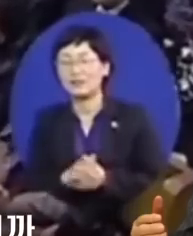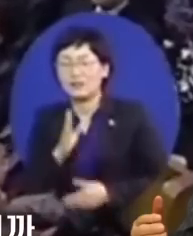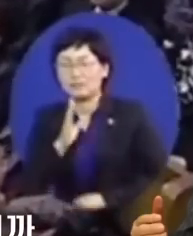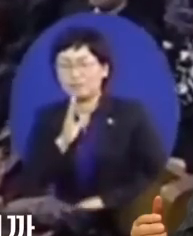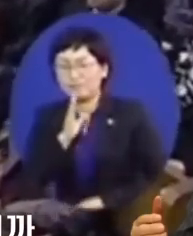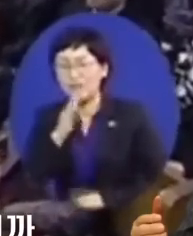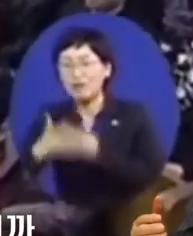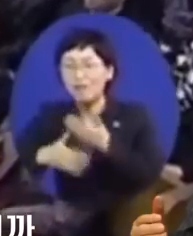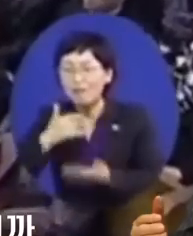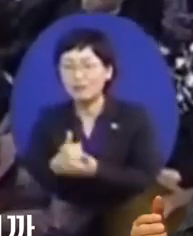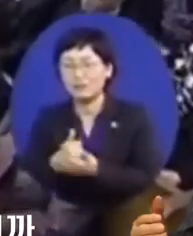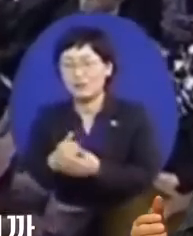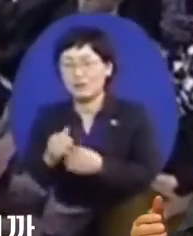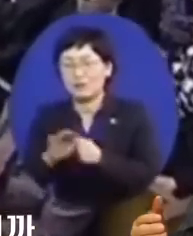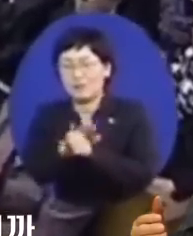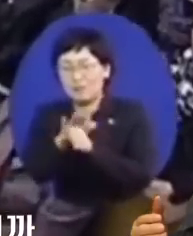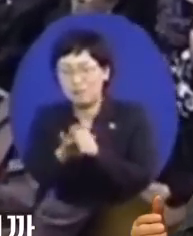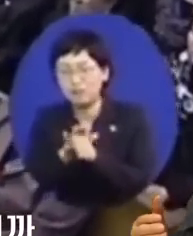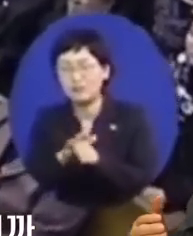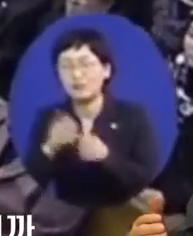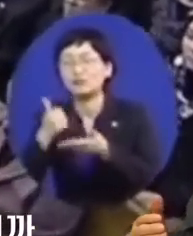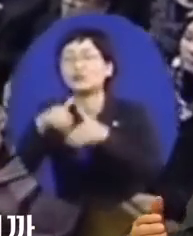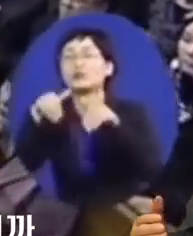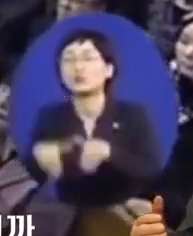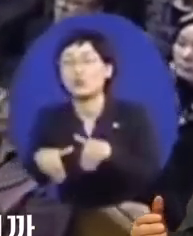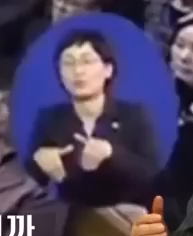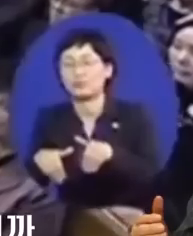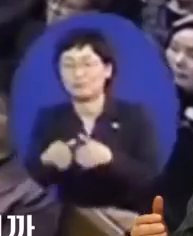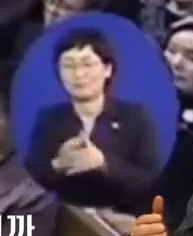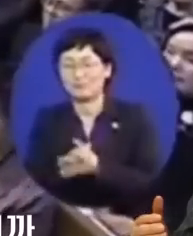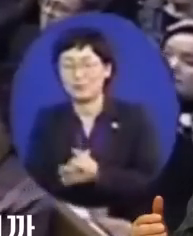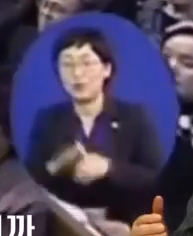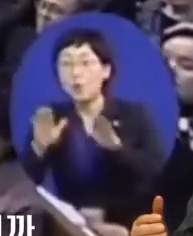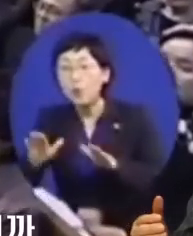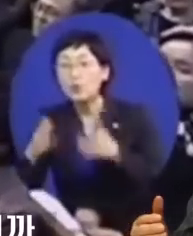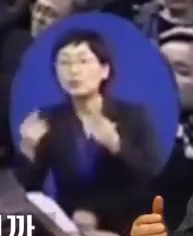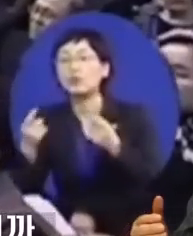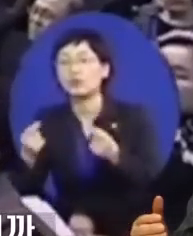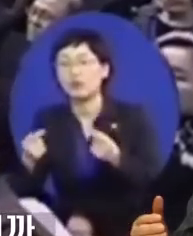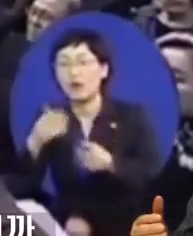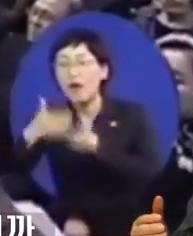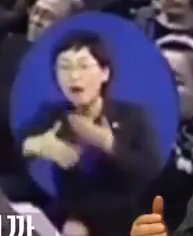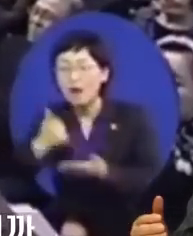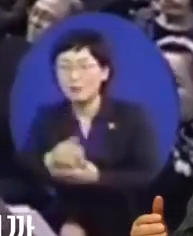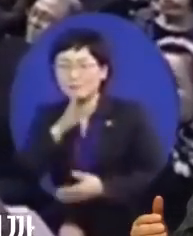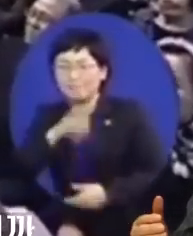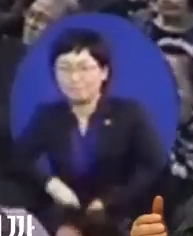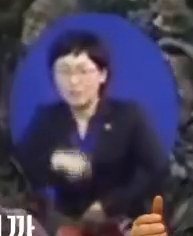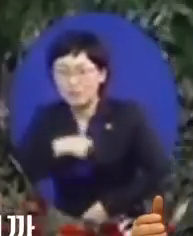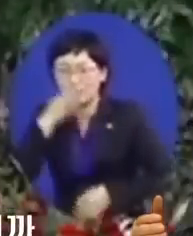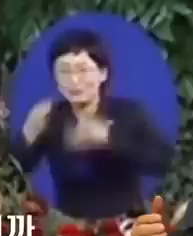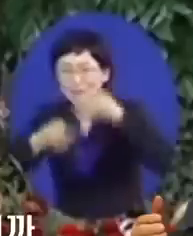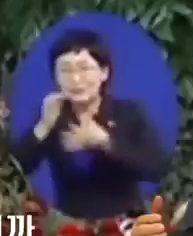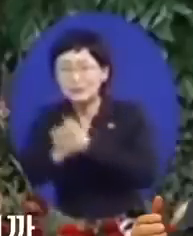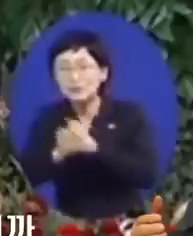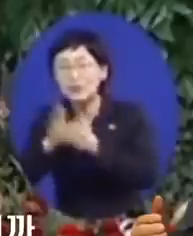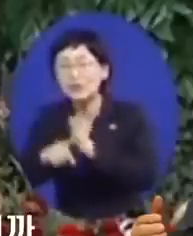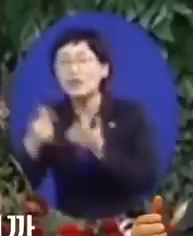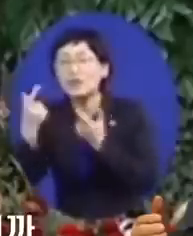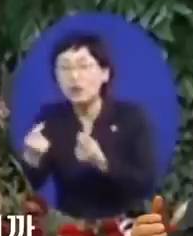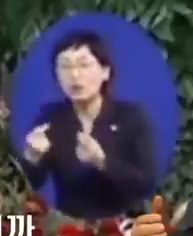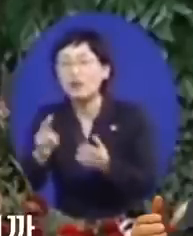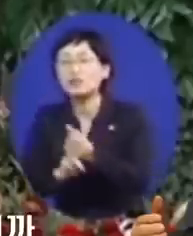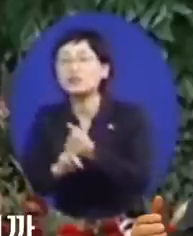정말로 하나님을 사랑하는 주의 종이었습니다. 오늘도 우리 하나님이 진심으로 부르시며 기도할 때 이러한